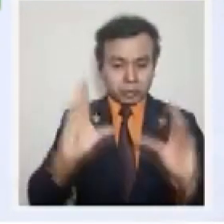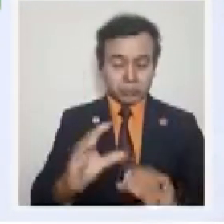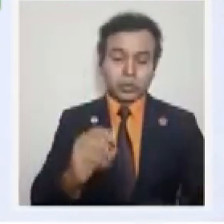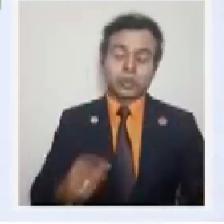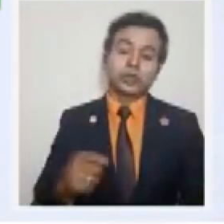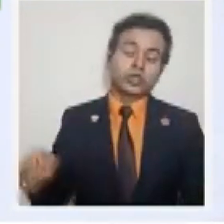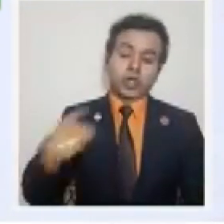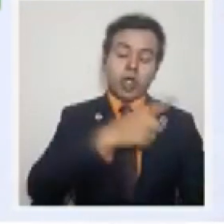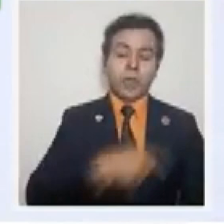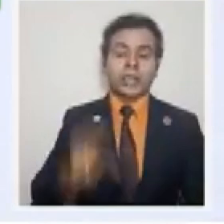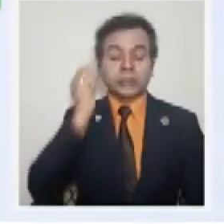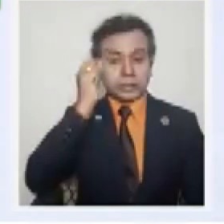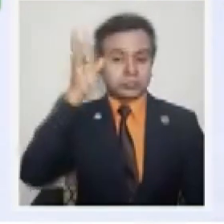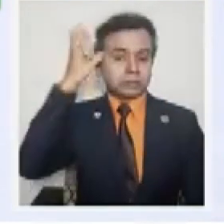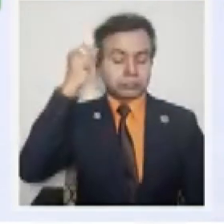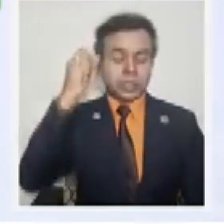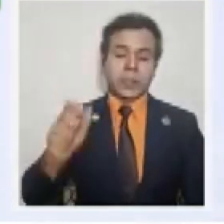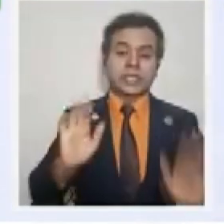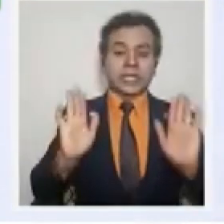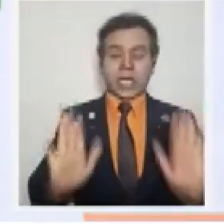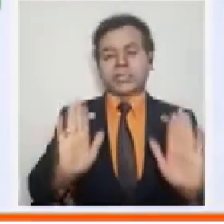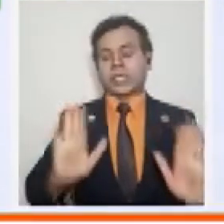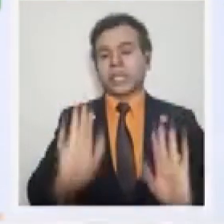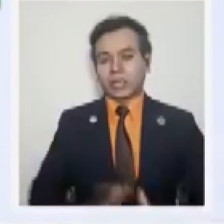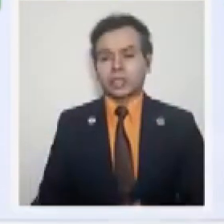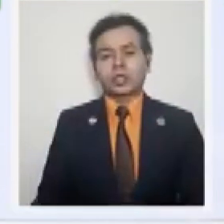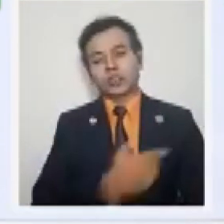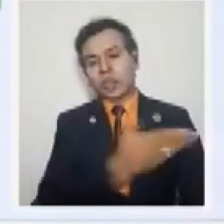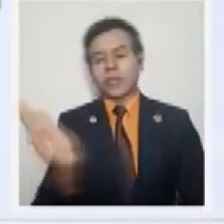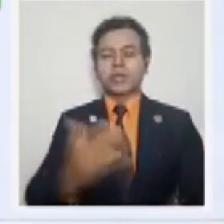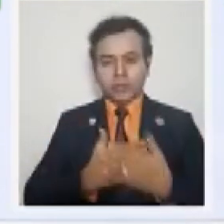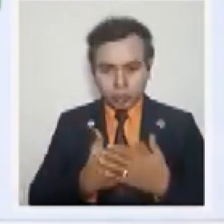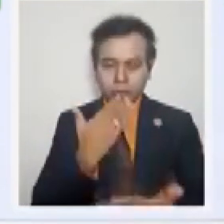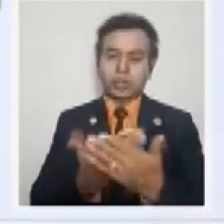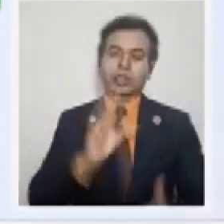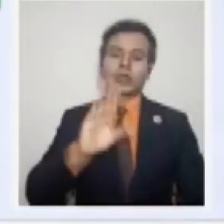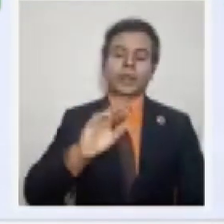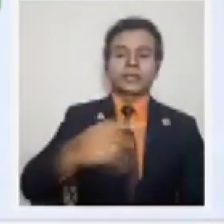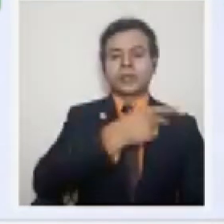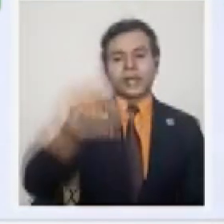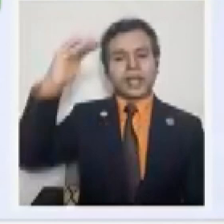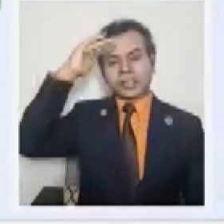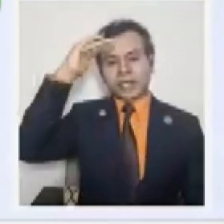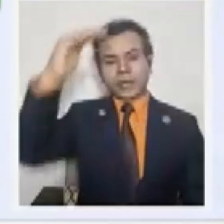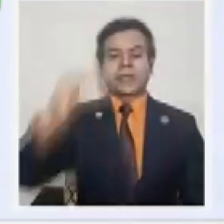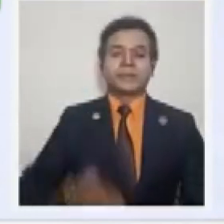আমরা করোনামুক্ত হওয়ার জন্য যা যা পদক্ষেপ নেওয়া দরকার প্রত্যেকেই যেন সেই ব্যাপারে সচেষ্ট থাকি,